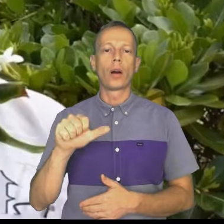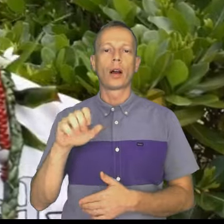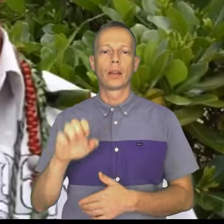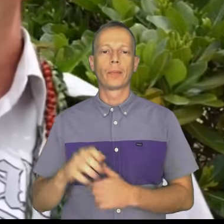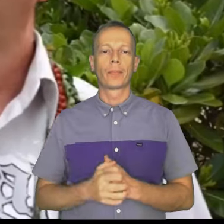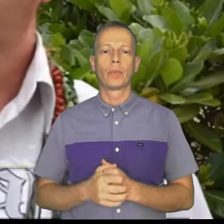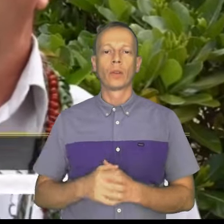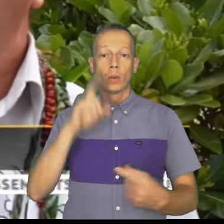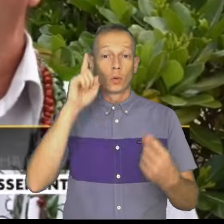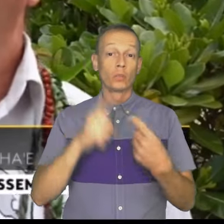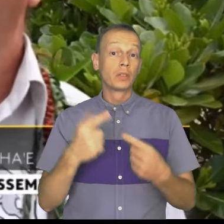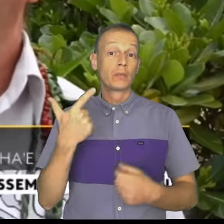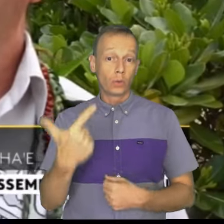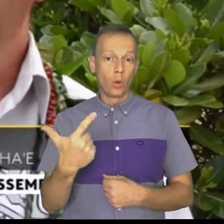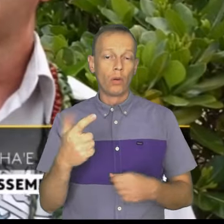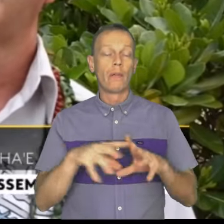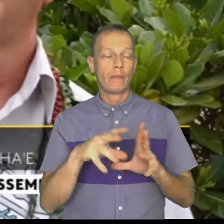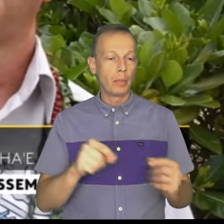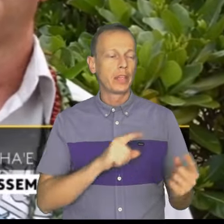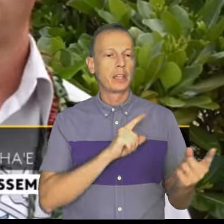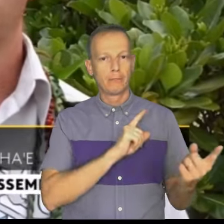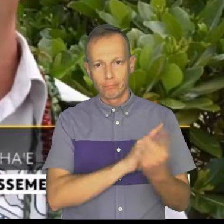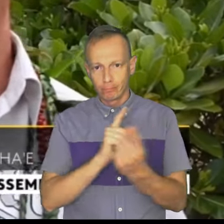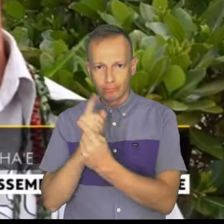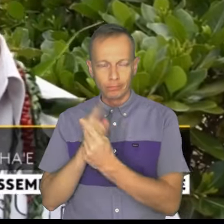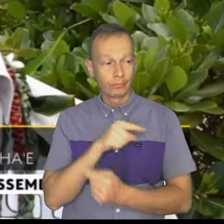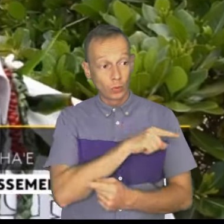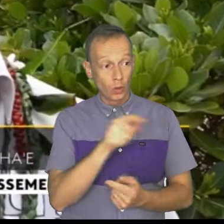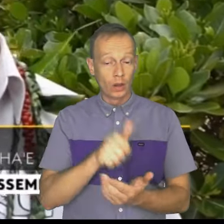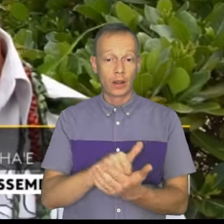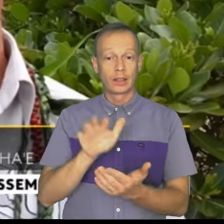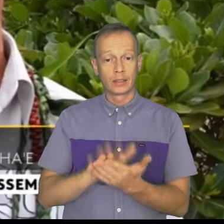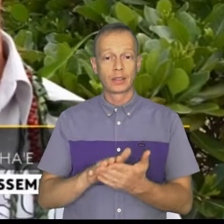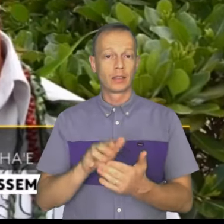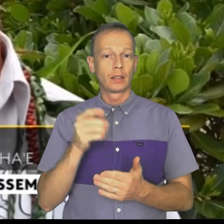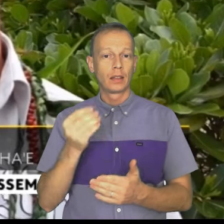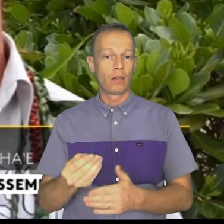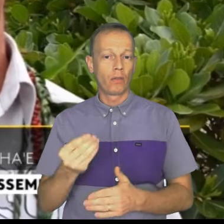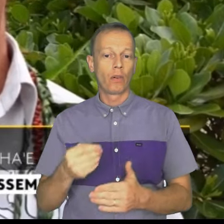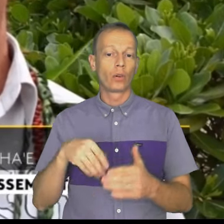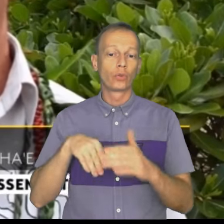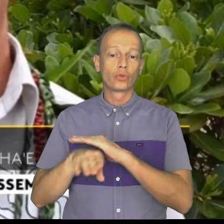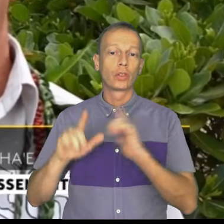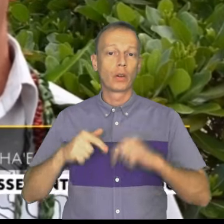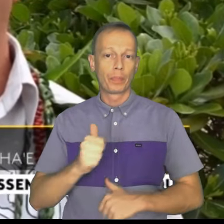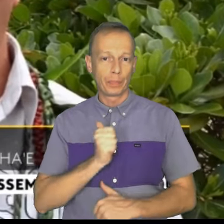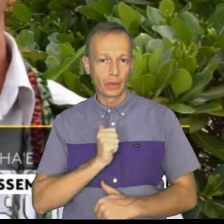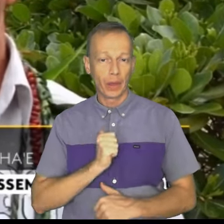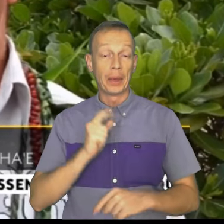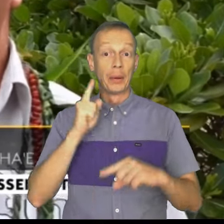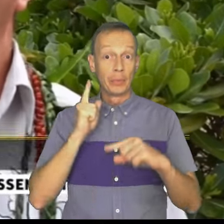objectifs. Le premier, de venir rencontrer nos familles qui ont inscrit leurs enfants dans l'enseignement privé. Et deuxièmement, de venir aussi